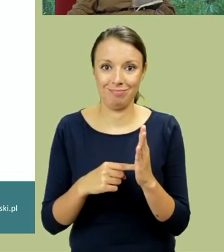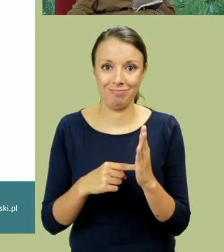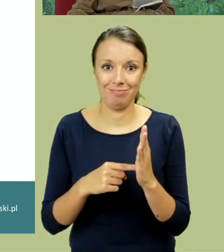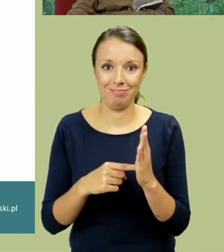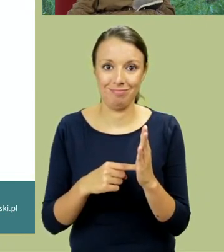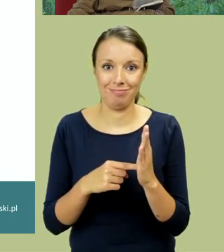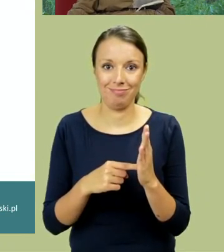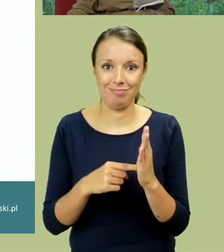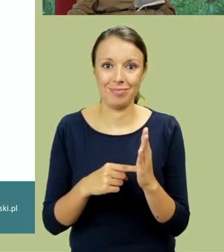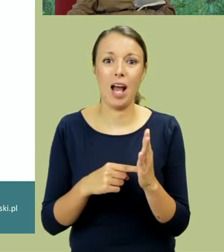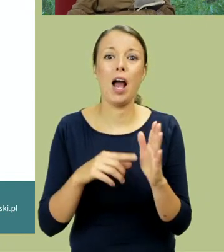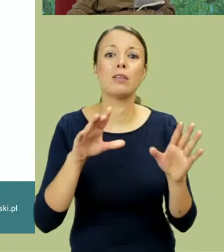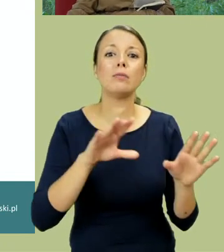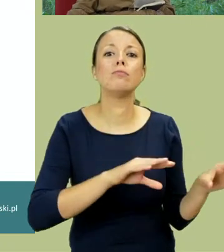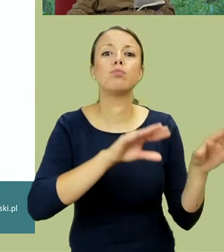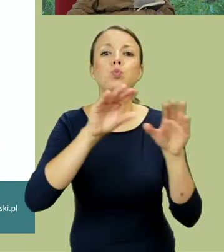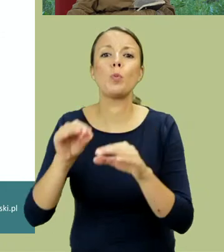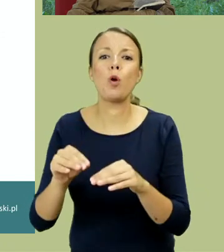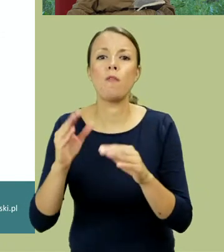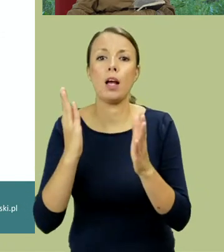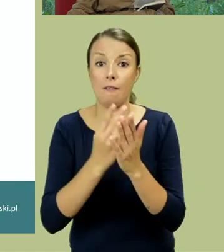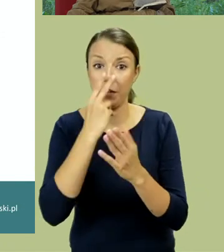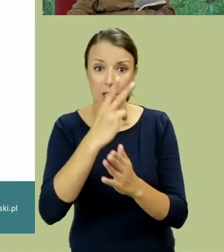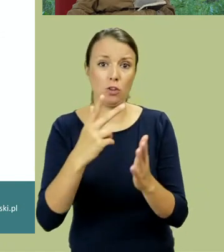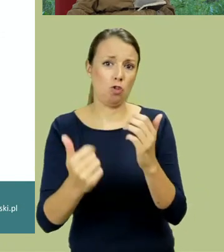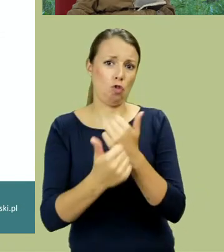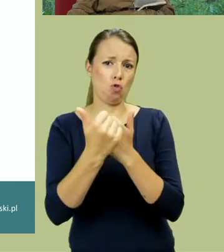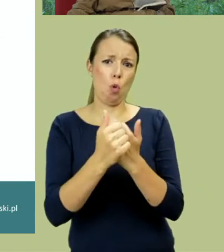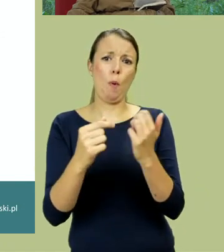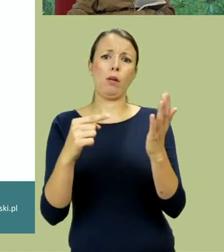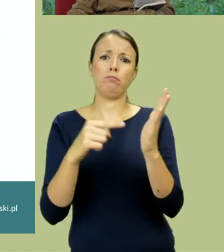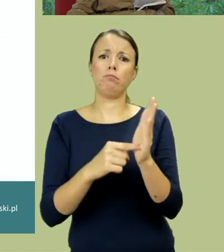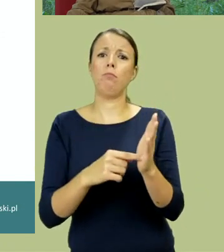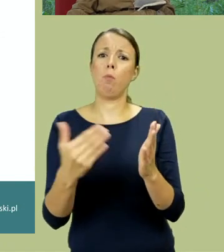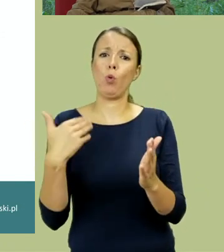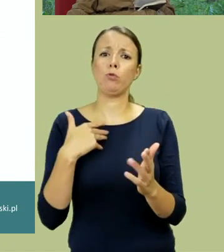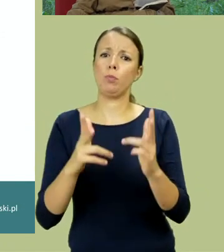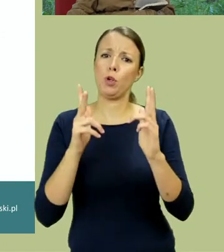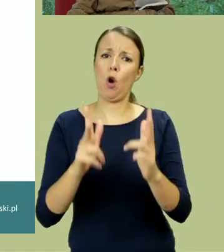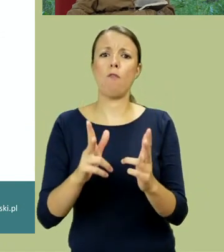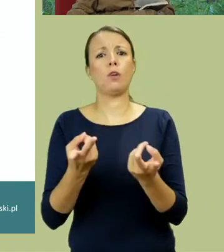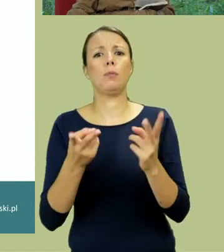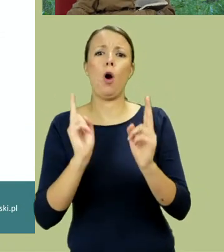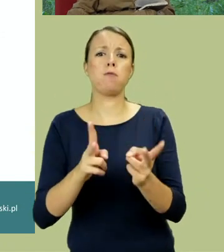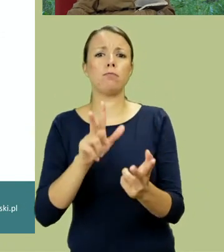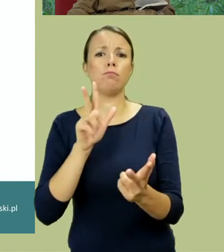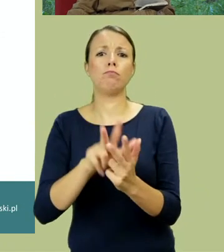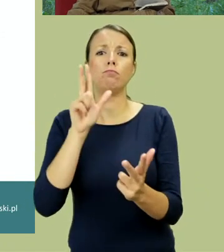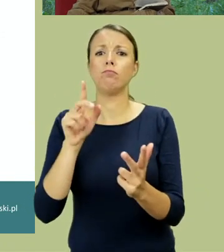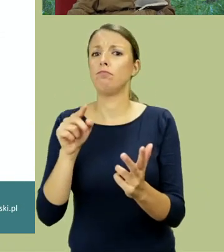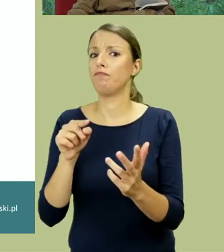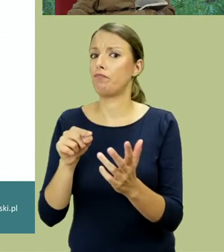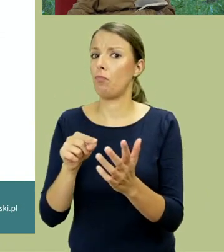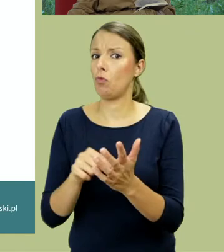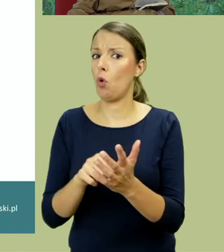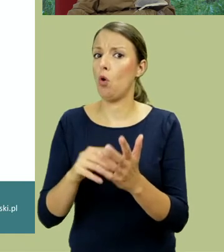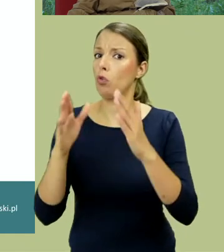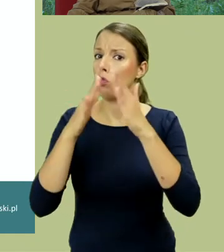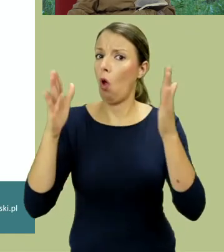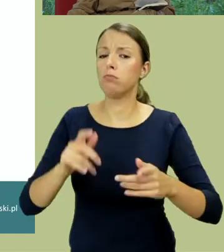tej przeprowadzce i potwierdzał, że dom jest no, darem dla naczelnego